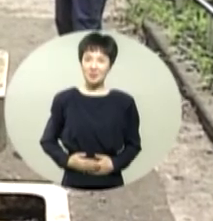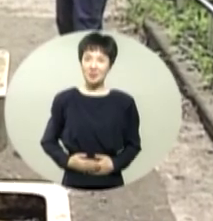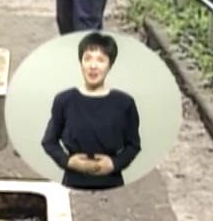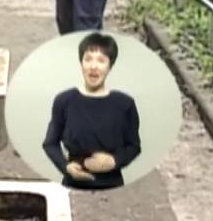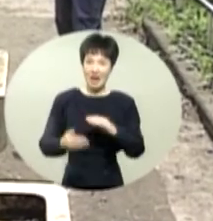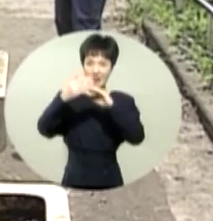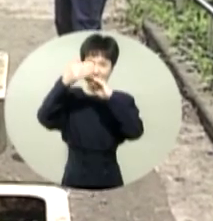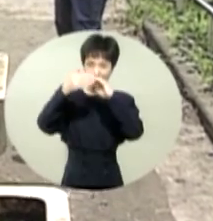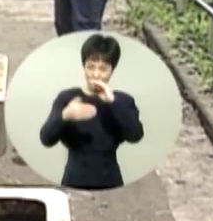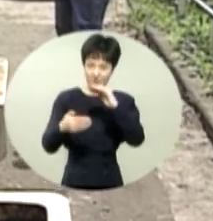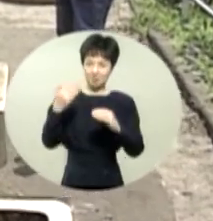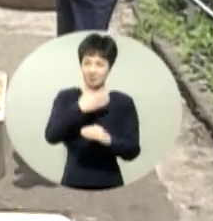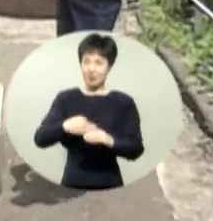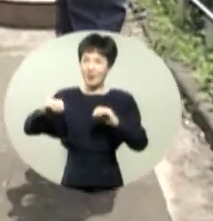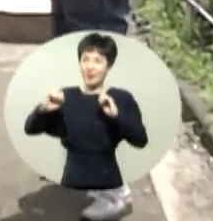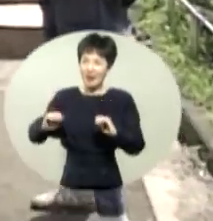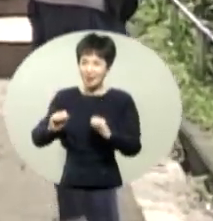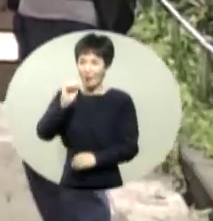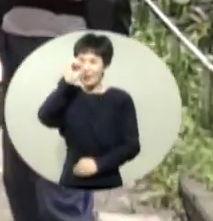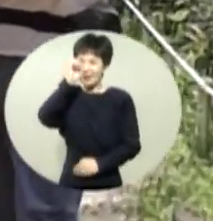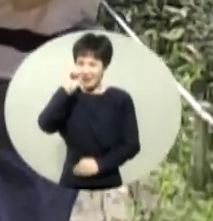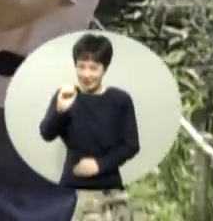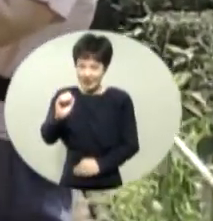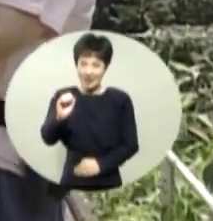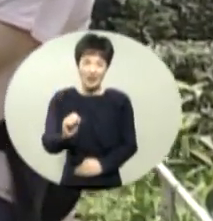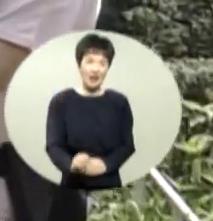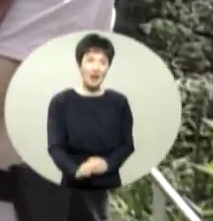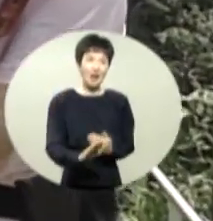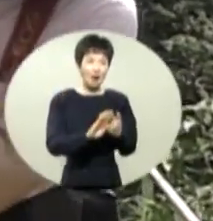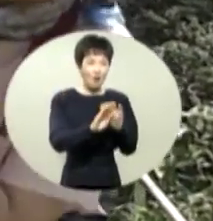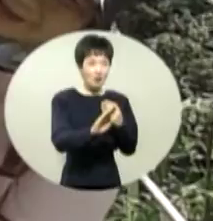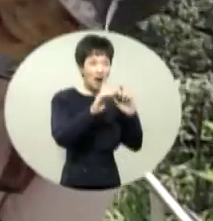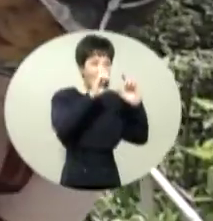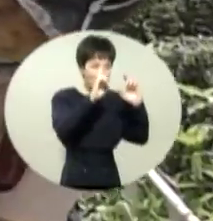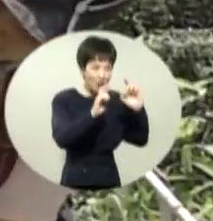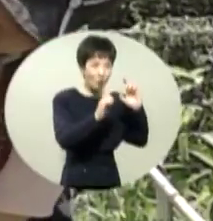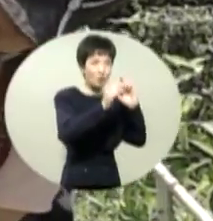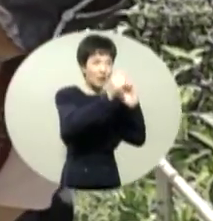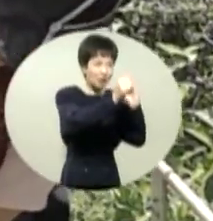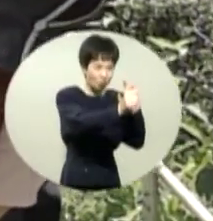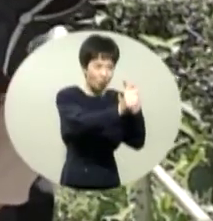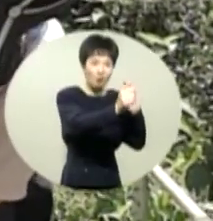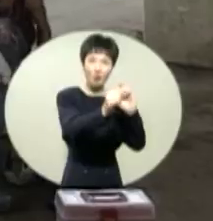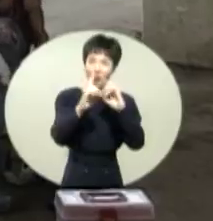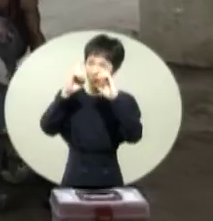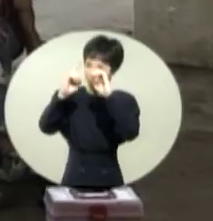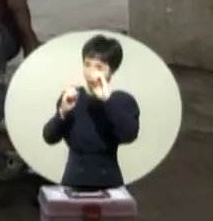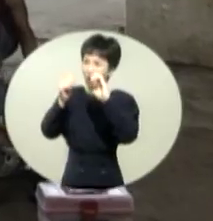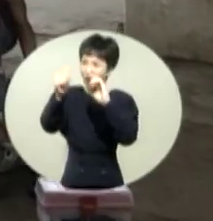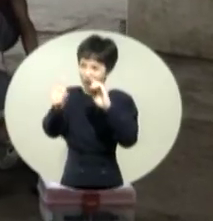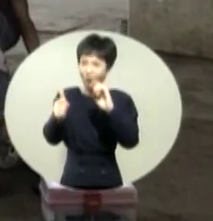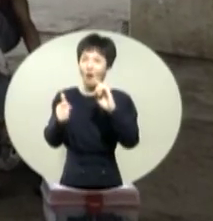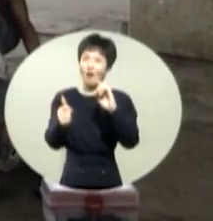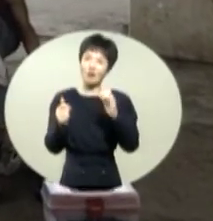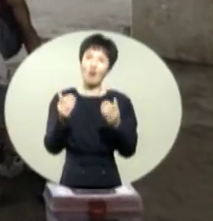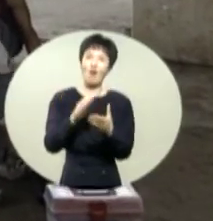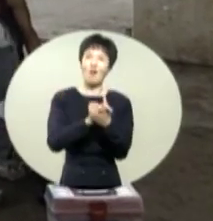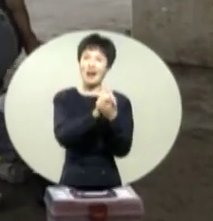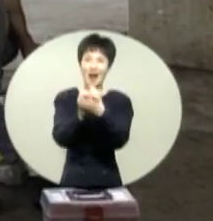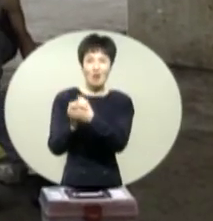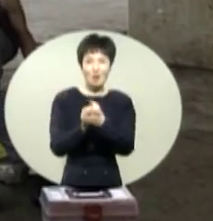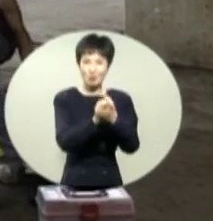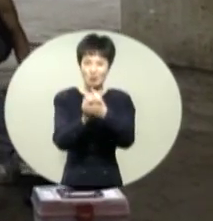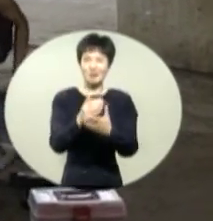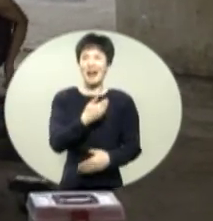写真の良さは健康に良いだけではありません。カメラを向けるだけでいろいろな人と仲良くなれる。いろいろな知識を学ぶ